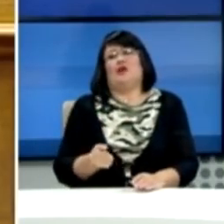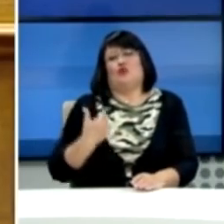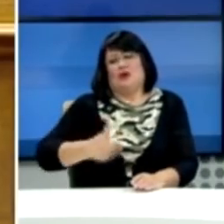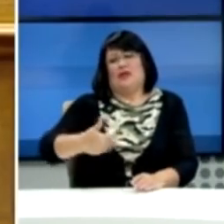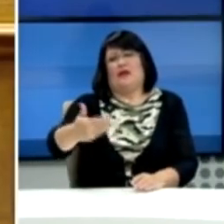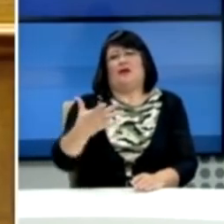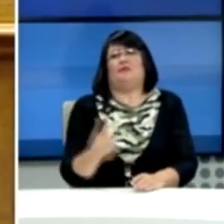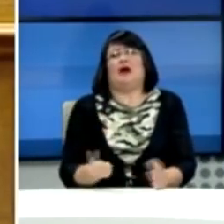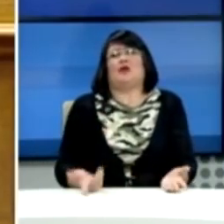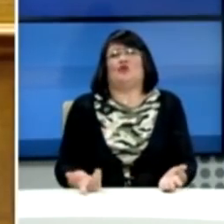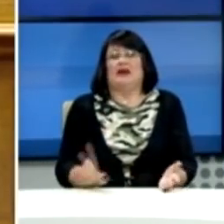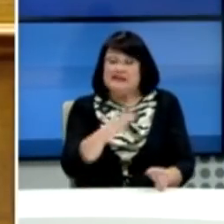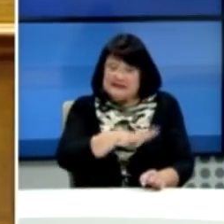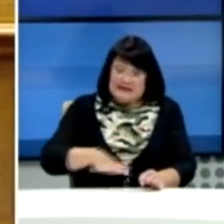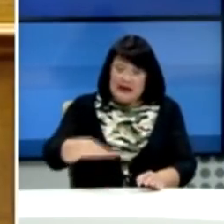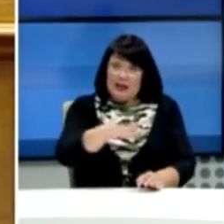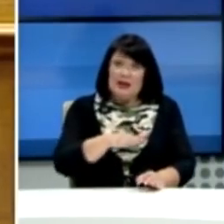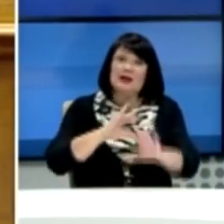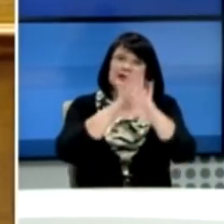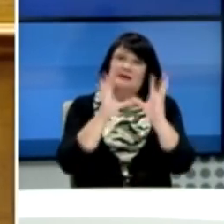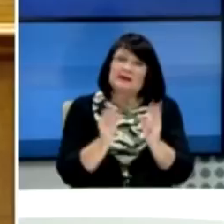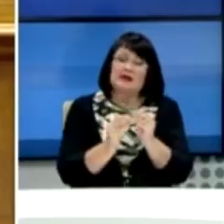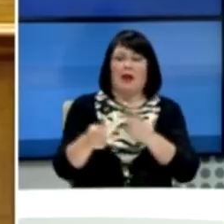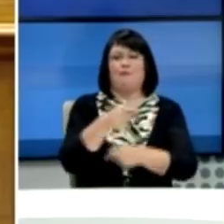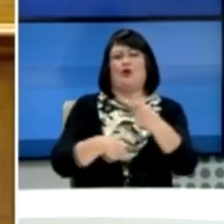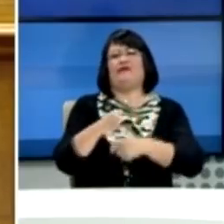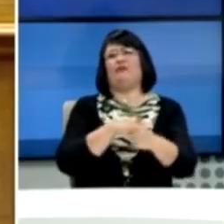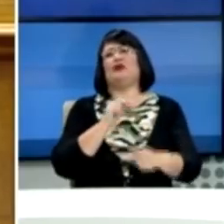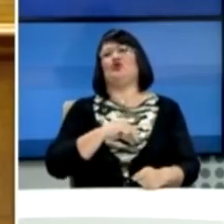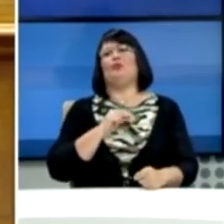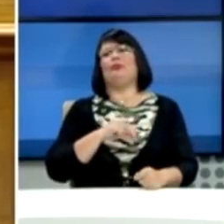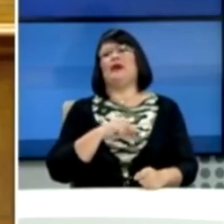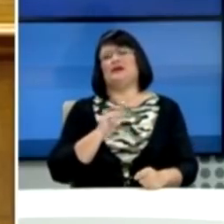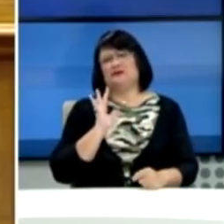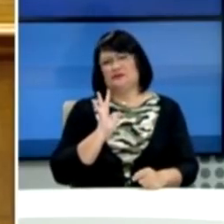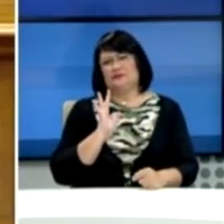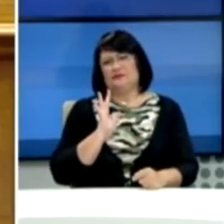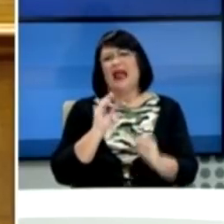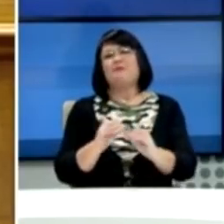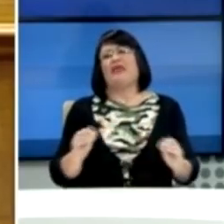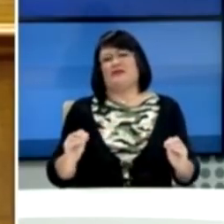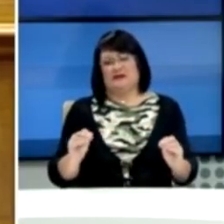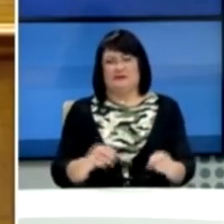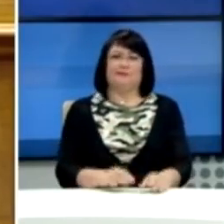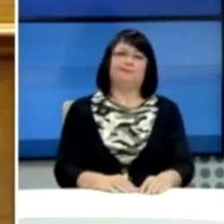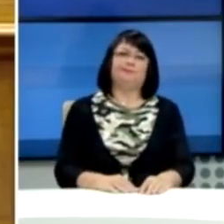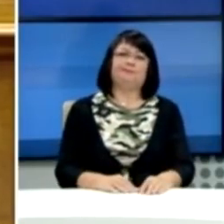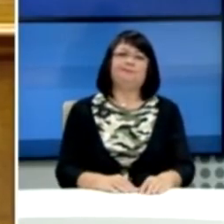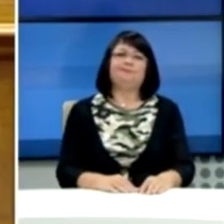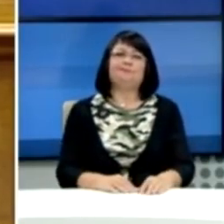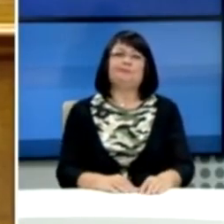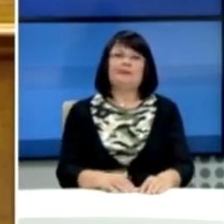προϋπήρχαν, σε συνθήκες μάλιστα συνολικής εμπορευματοποίησης, πορείας εμπορευματοποίησης της εκπαίδευσης. Σε αυτό